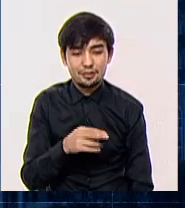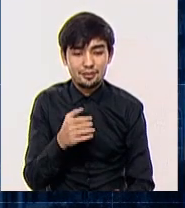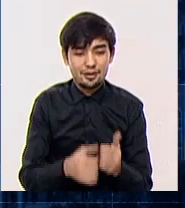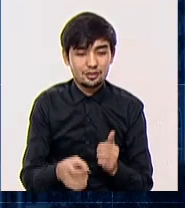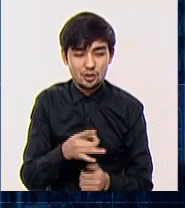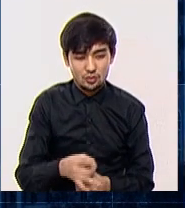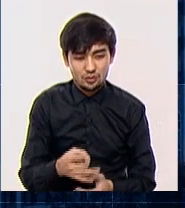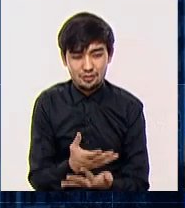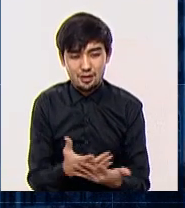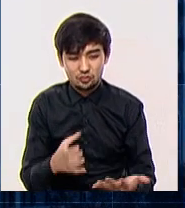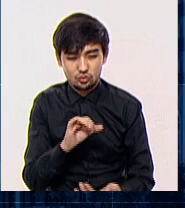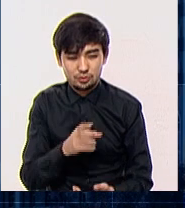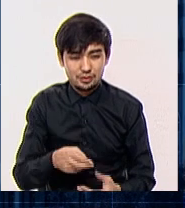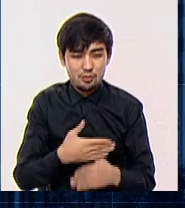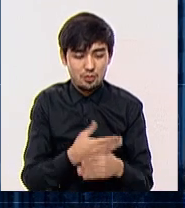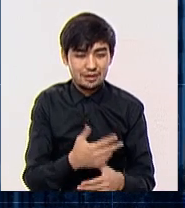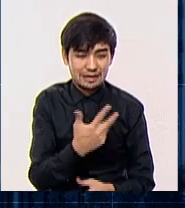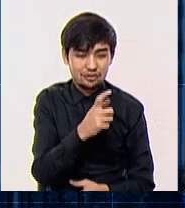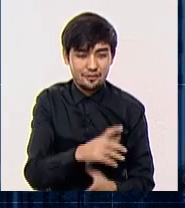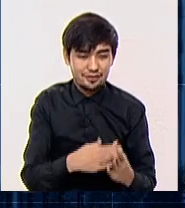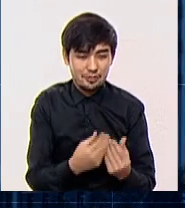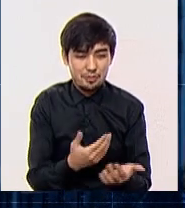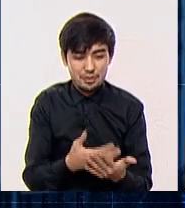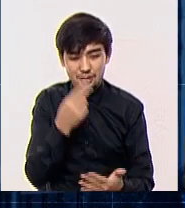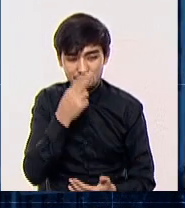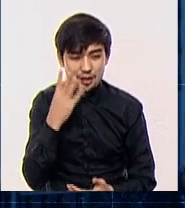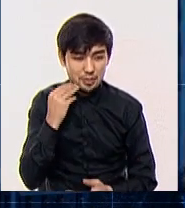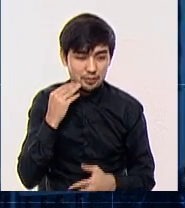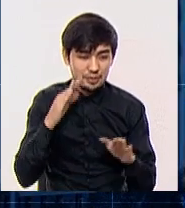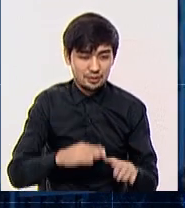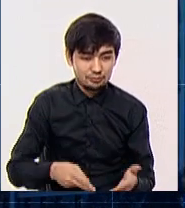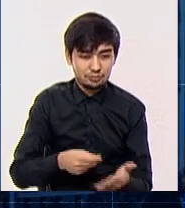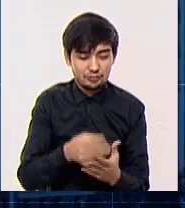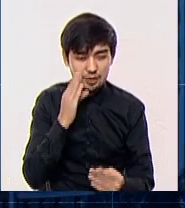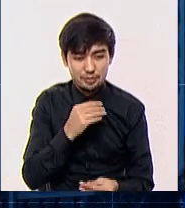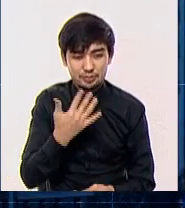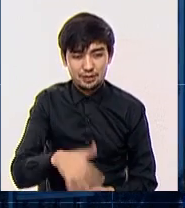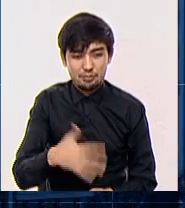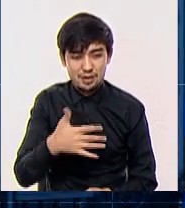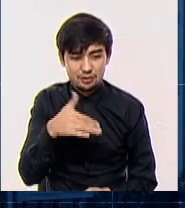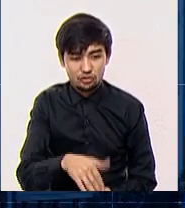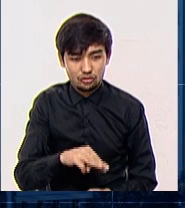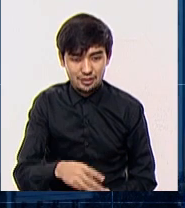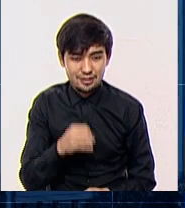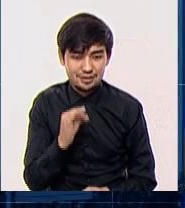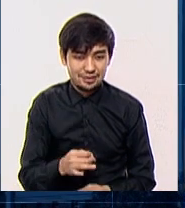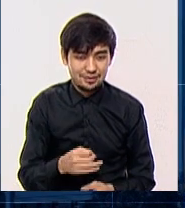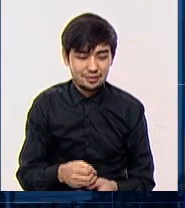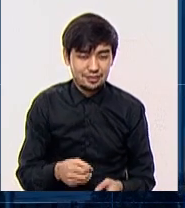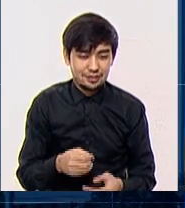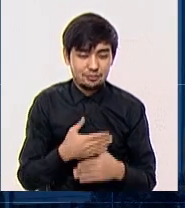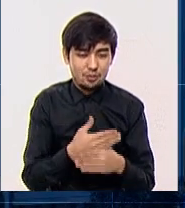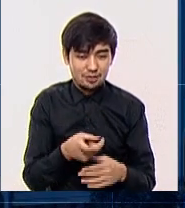сумма субсидий разная. Например, семье из трех человек в Нур-Султане и Алматы могут оплатить максимум 55 тысяч тенге из 110.